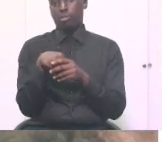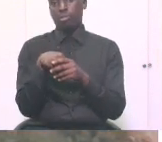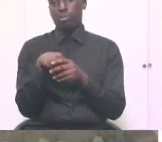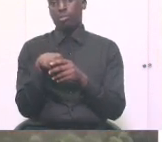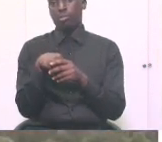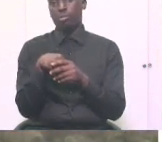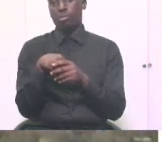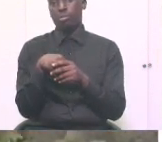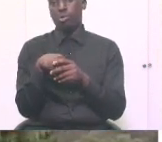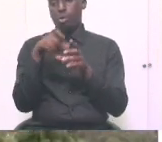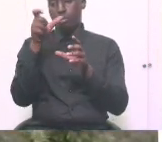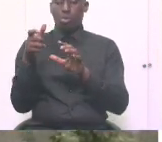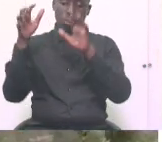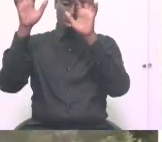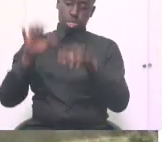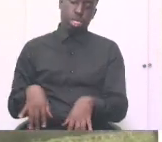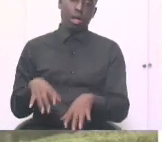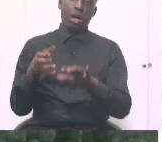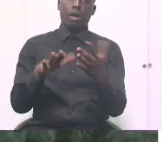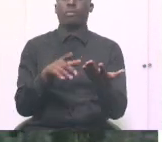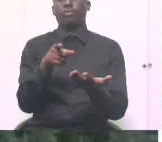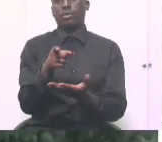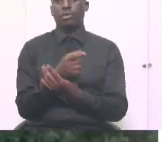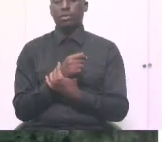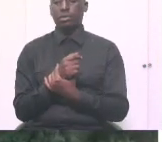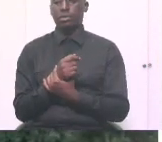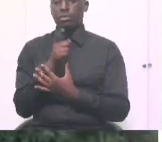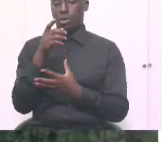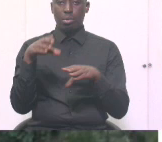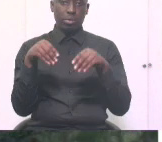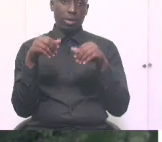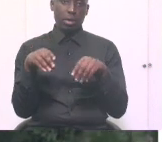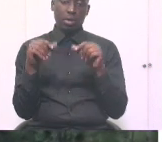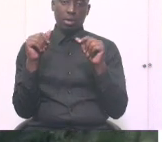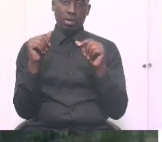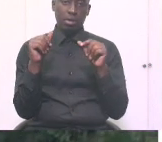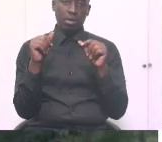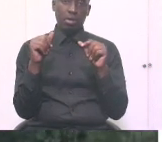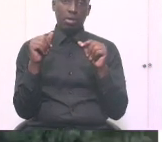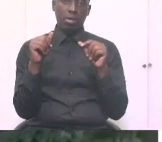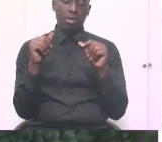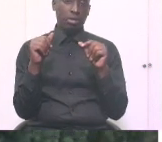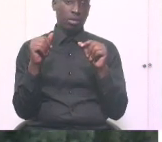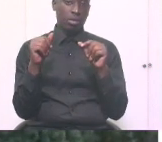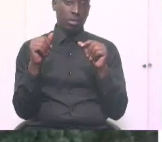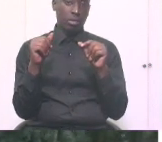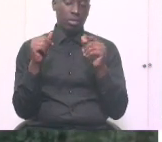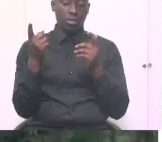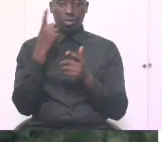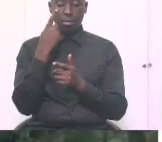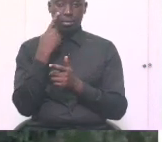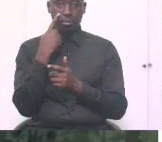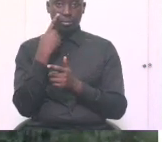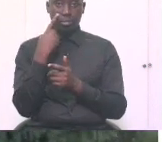uwo bimanukiyeho ubwo akaba aragiye buriya butaka ngo hari mwe zahabu ubwo nta kintu